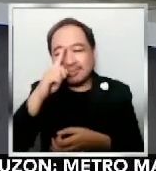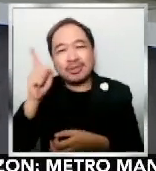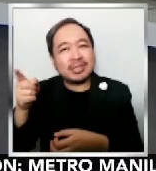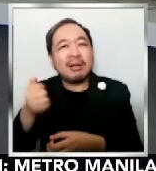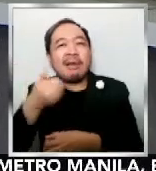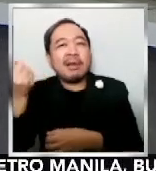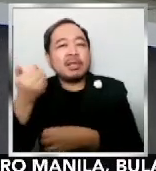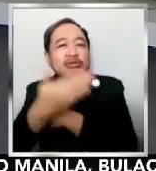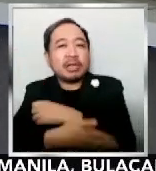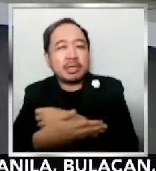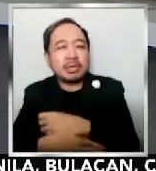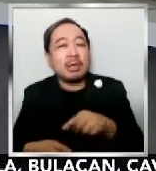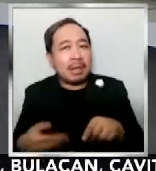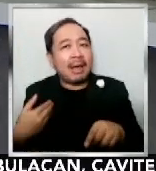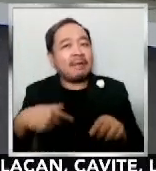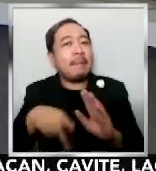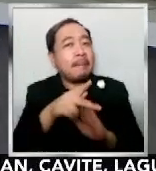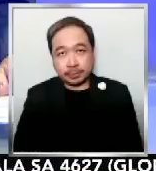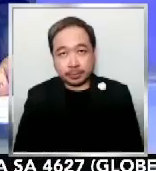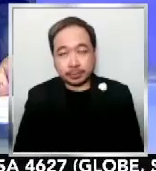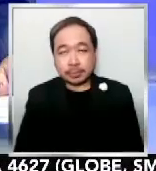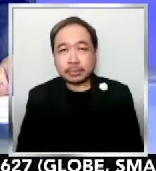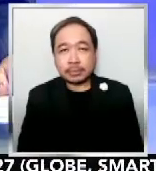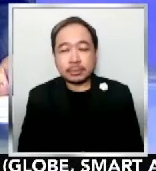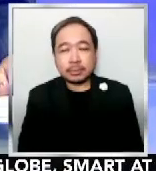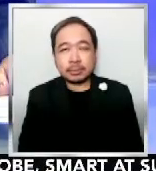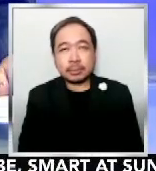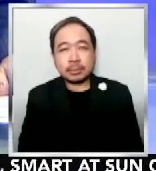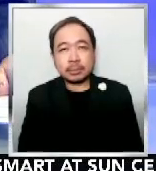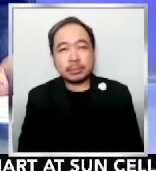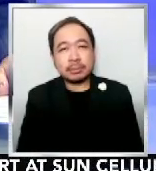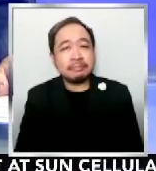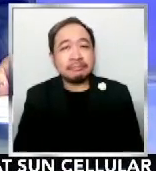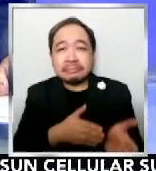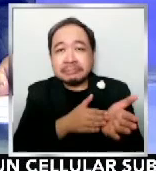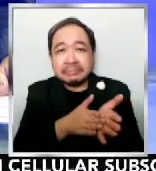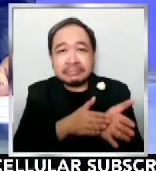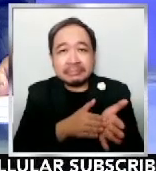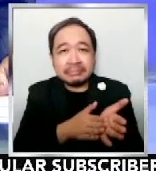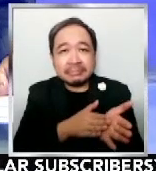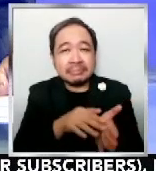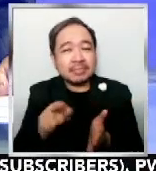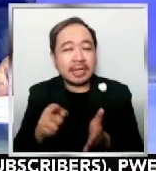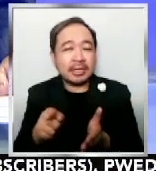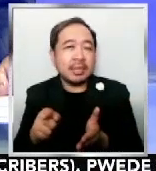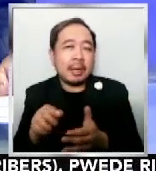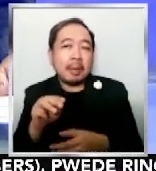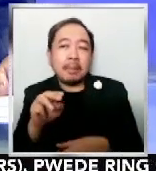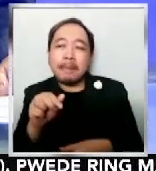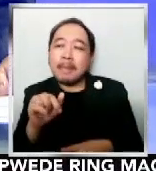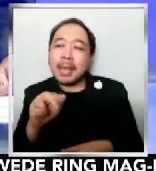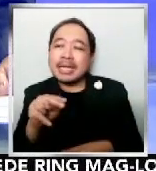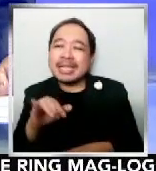kanyang staff na huwag gagamit ng wang-wang. Abiso sa mga sineserbisuan ng kumpanyang Maynilad sa ilang lugar sa Metro